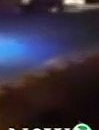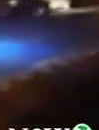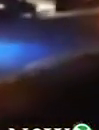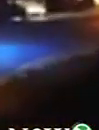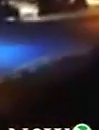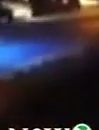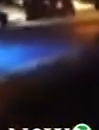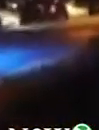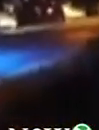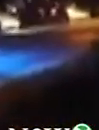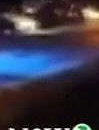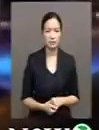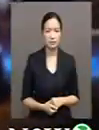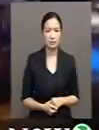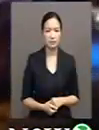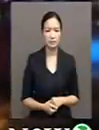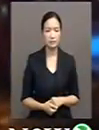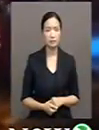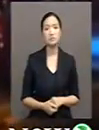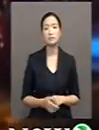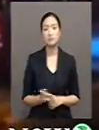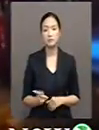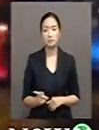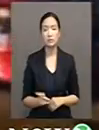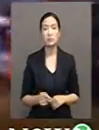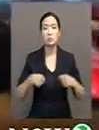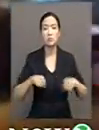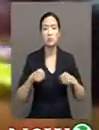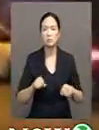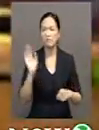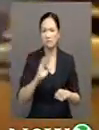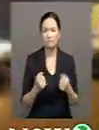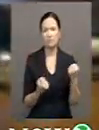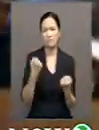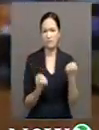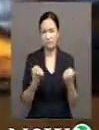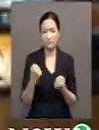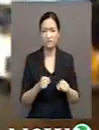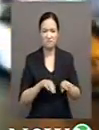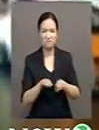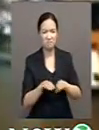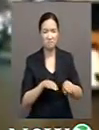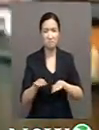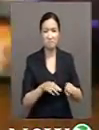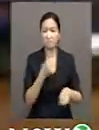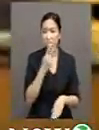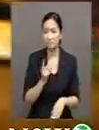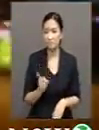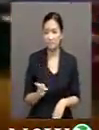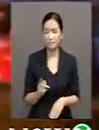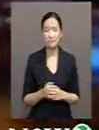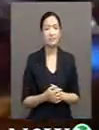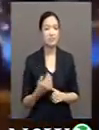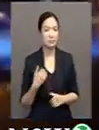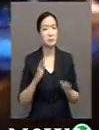เรียกว่าเด็กไม่เชิงเป็นเด็กแว้นเด็กแว้นต้องมอเตอร์ไซค์อันนี้คือแก๊งรถซิ่งนะครับแล้วก็คลิปที่เห็นคุณสุชาดาเปิดไปพร้อ